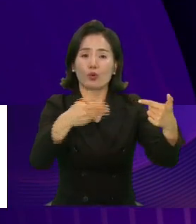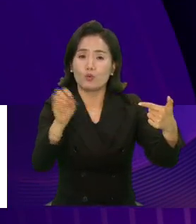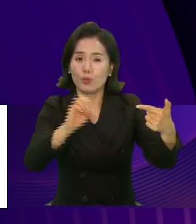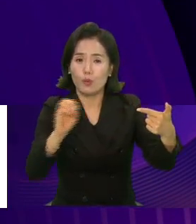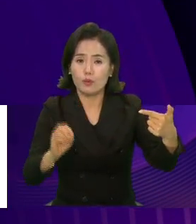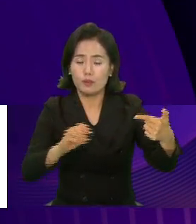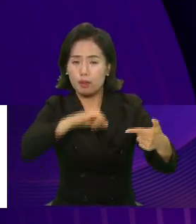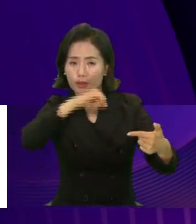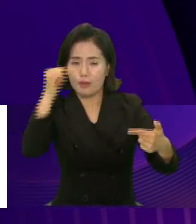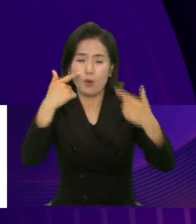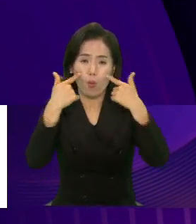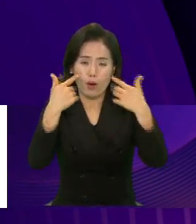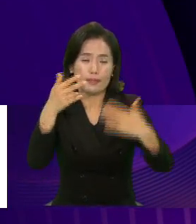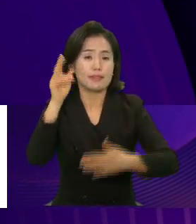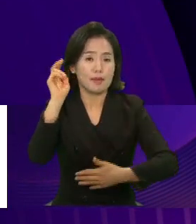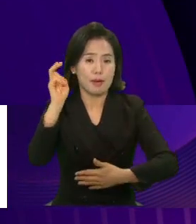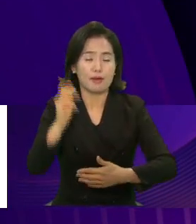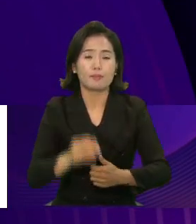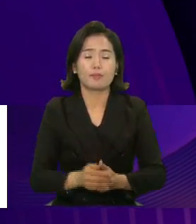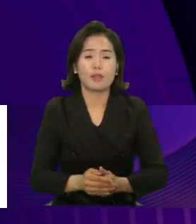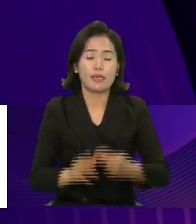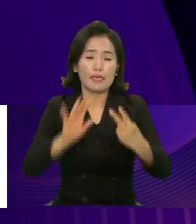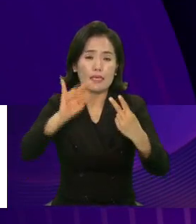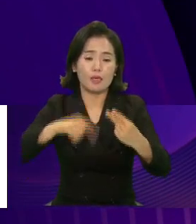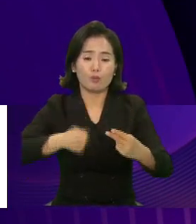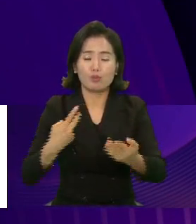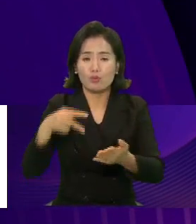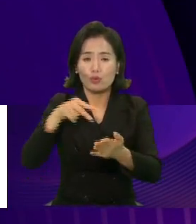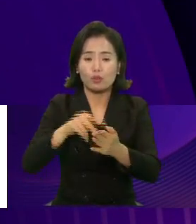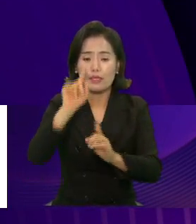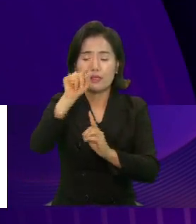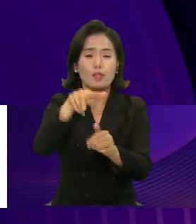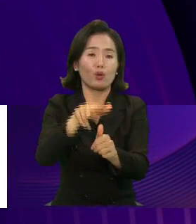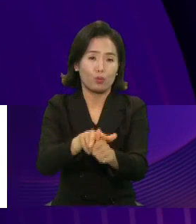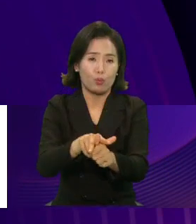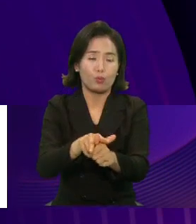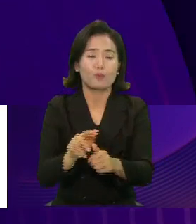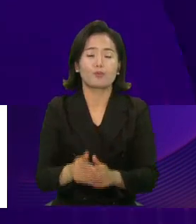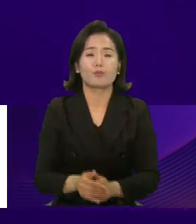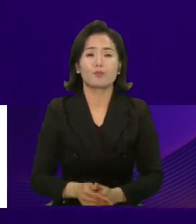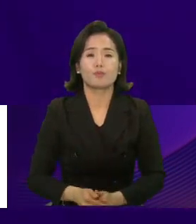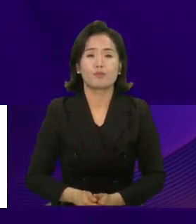56.9%로 당선이 확실시되고 있습니다. 2위는 무소속의 이석형 후보입니다.